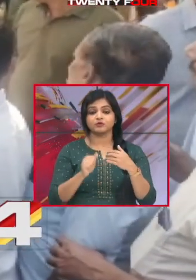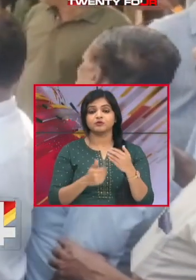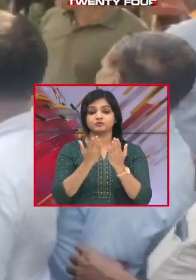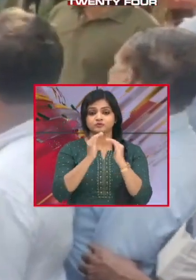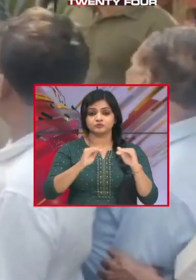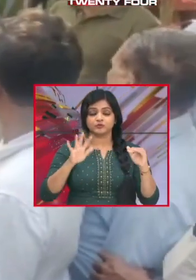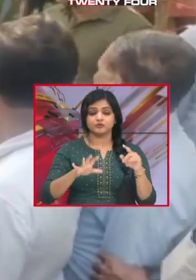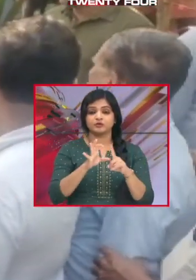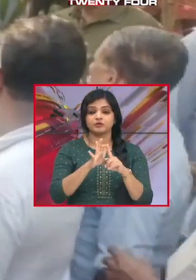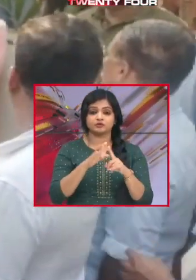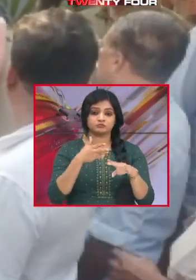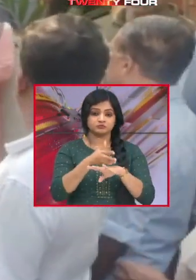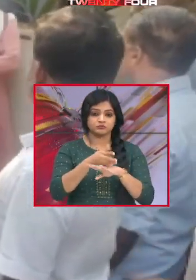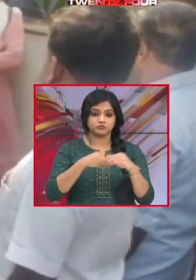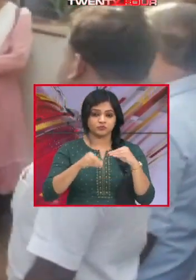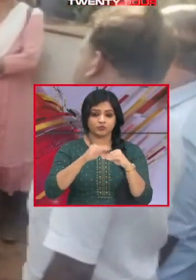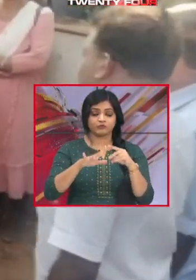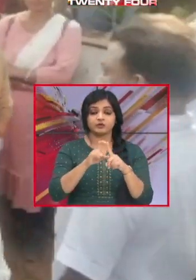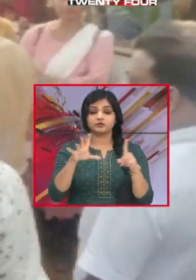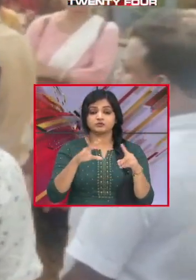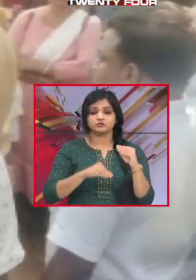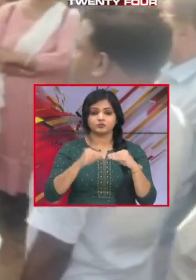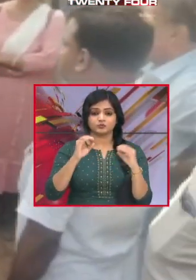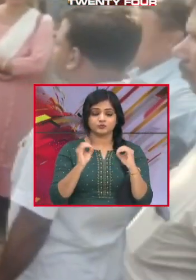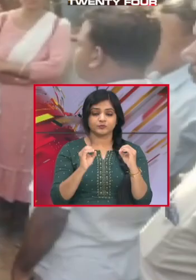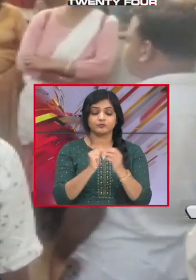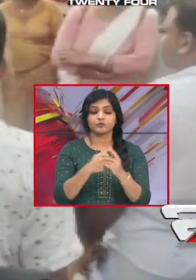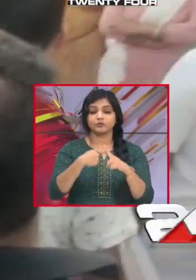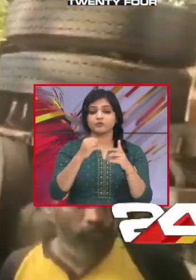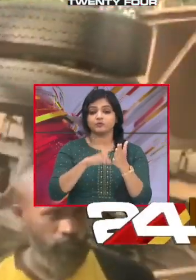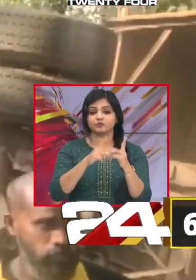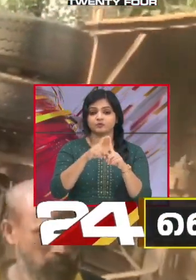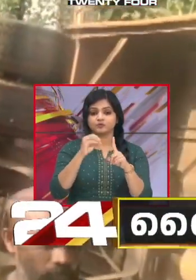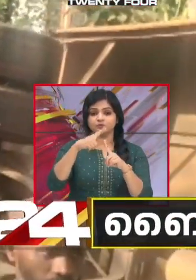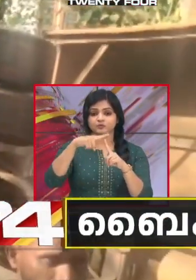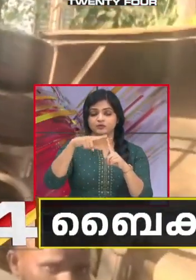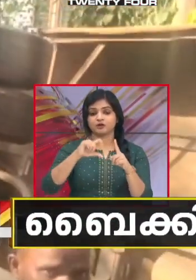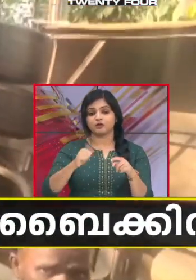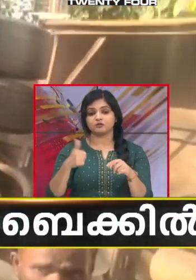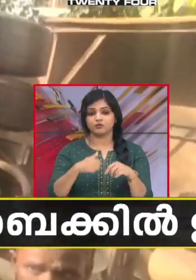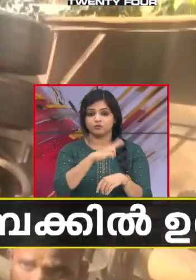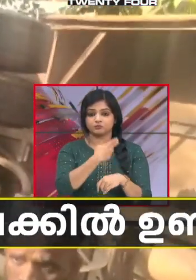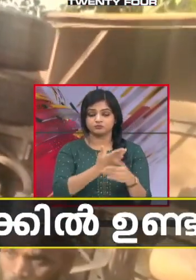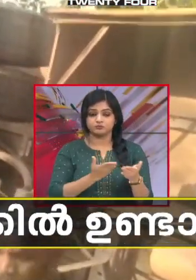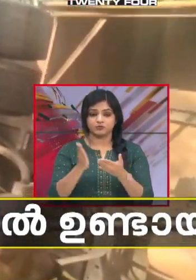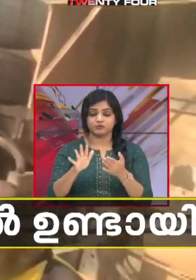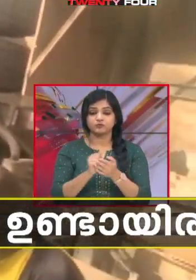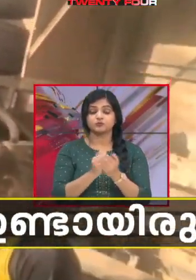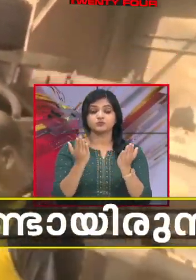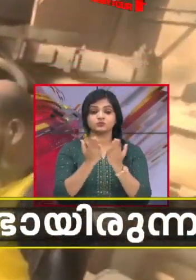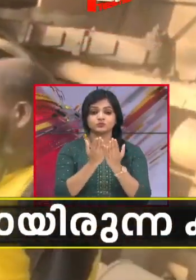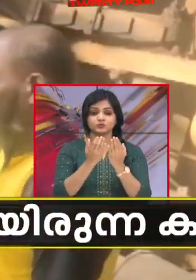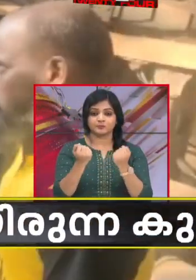പരിക്ക് ഗുരുതരമല്ല ഈ വിദ്യാർത്ഥികളെല്ലാം തന്നെ ഈ കൊണ്ടോട്ടി തന്നെയുള്ള മറ്റൊരു ആശുപത്രിയിൽ പ്രവേശിപ്പിച്ചിരിക്കുകയാണ് ഈ സ്കൂൾ ബസ്സിന്റെ മുന്നിലേക്ക് ഒരു